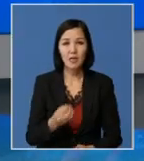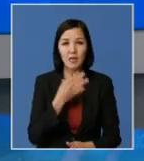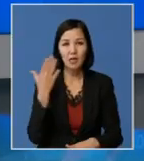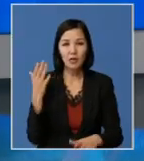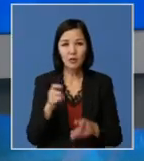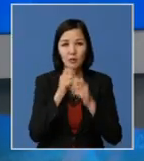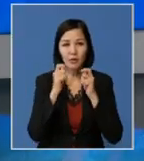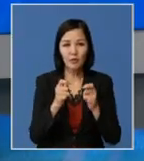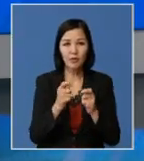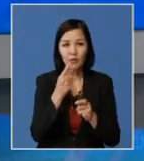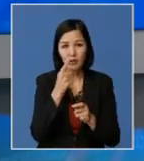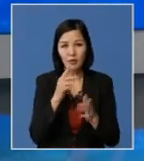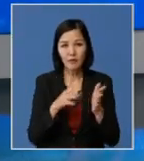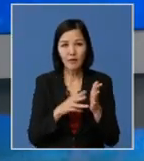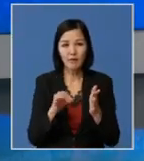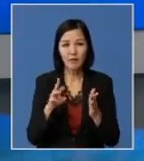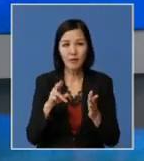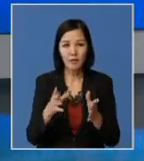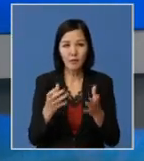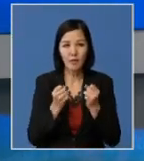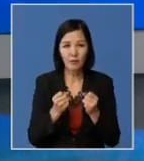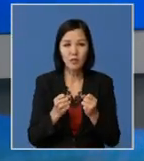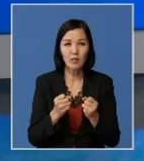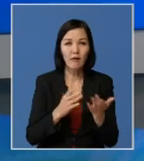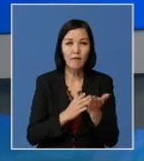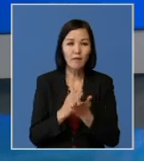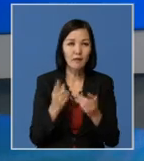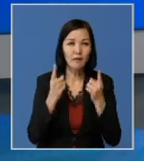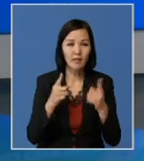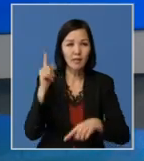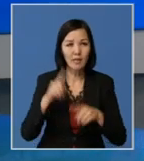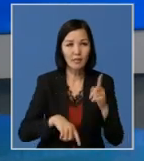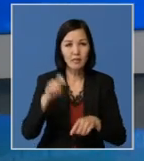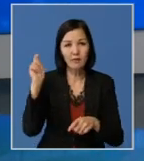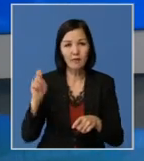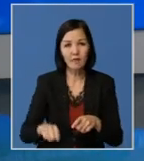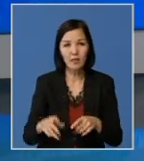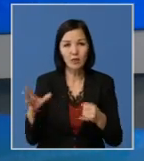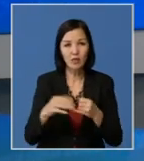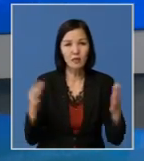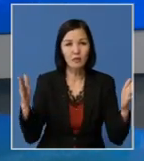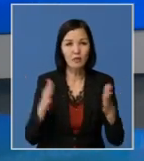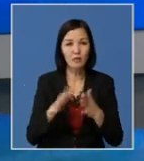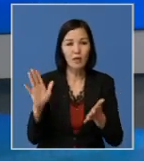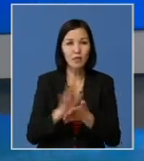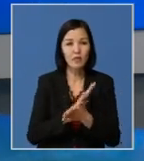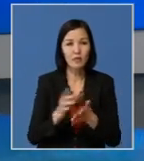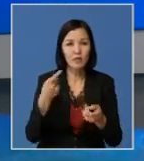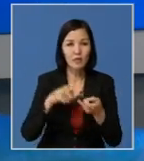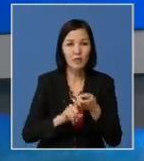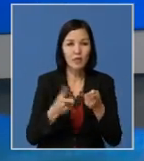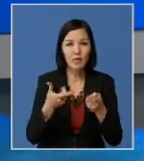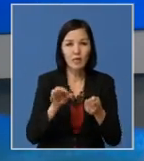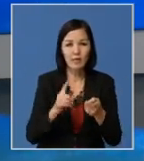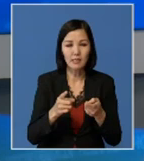Приятный подарок в канун 9 мая получил ветеран Великой Отечественной войны Михаил Баранов. В частный дом героя войны бесплатно провели природный